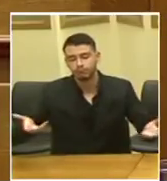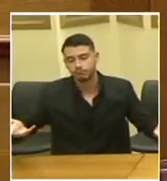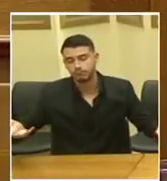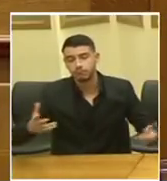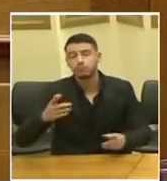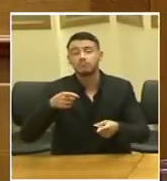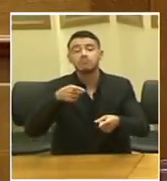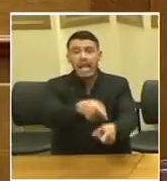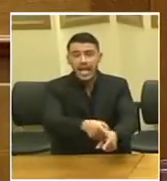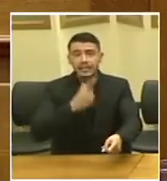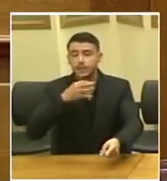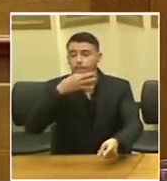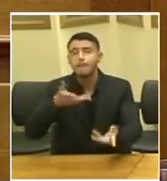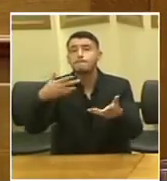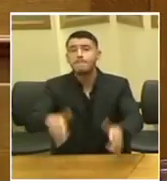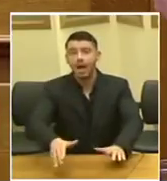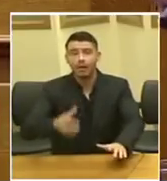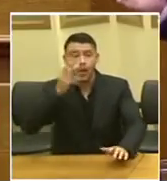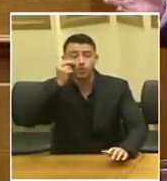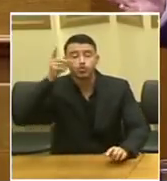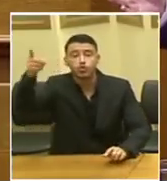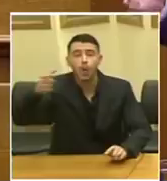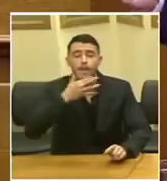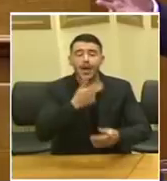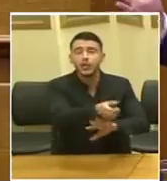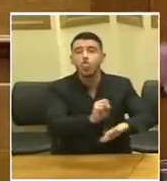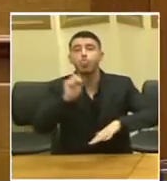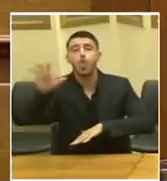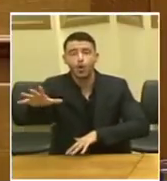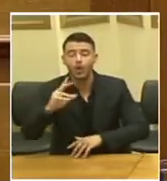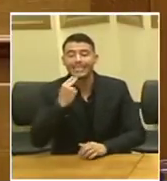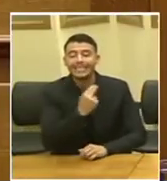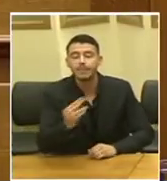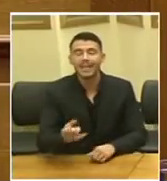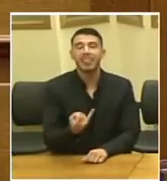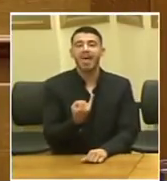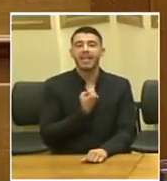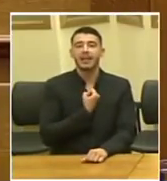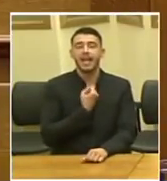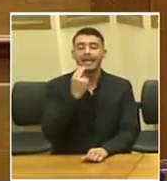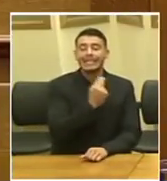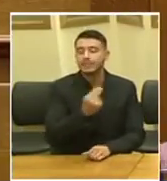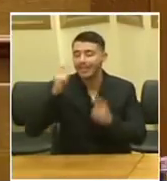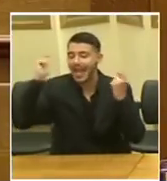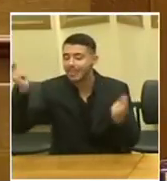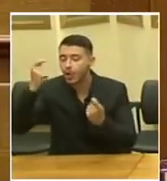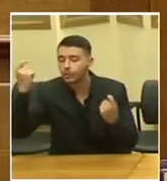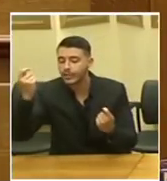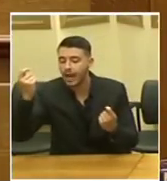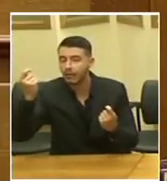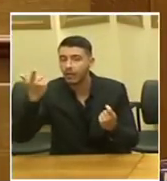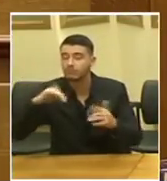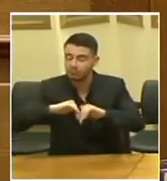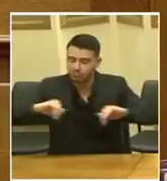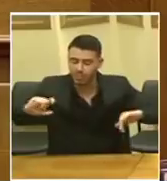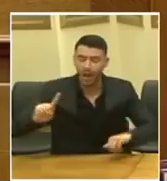επικαλεστεί η άλλη πλευρά. Τι είναι λοιπόν η ηθαγένεια? Η nationality μεταφράζεται η ηθαγένεια. Τι είναι